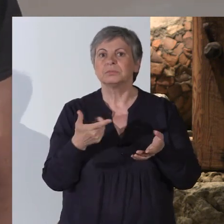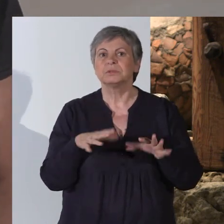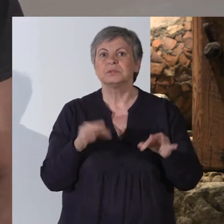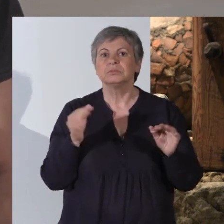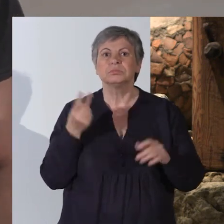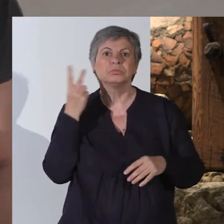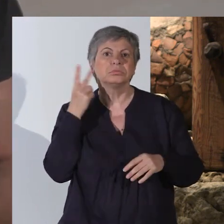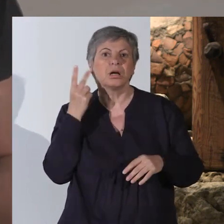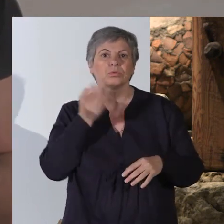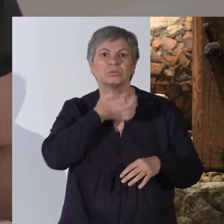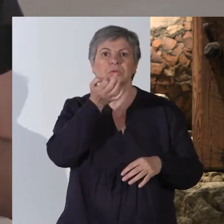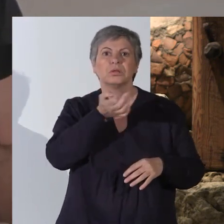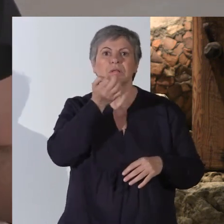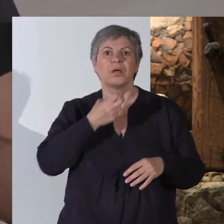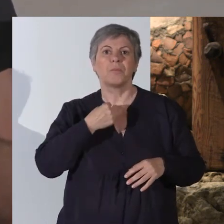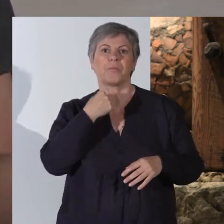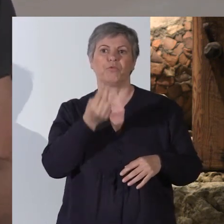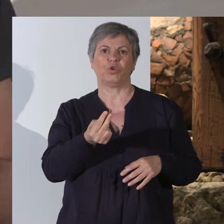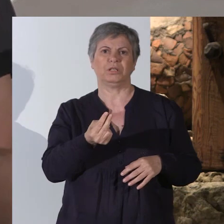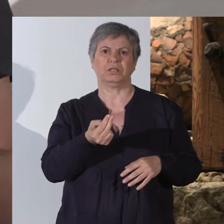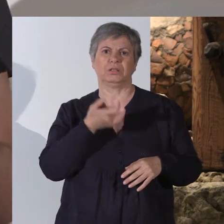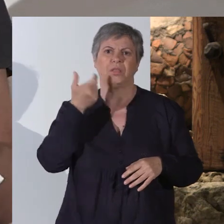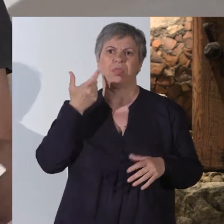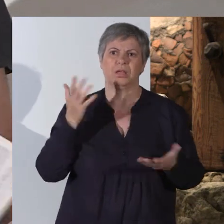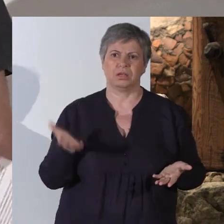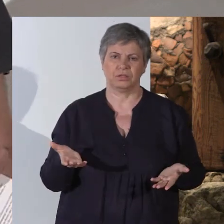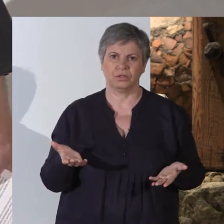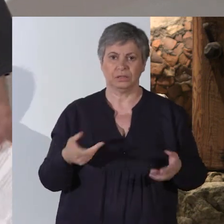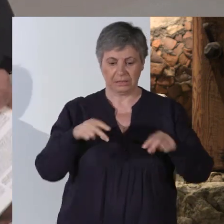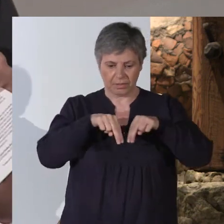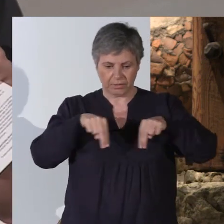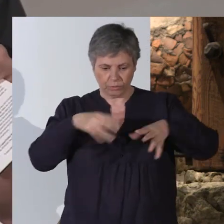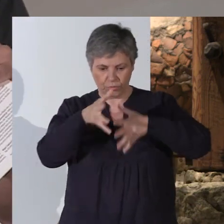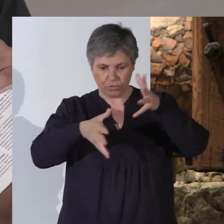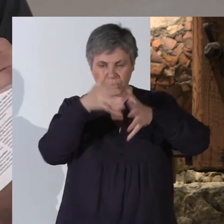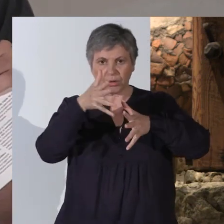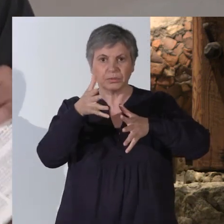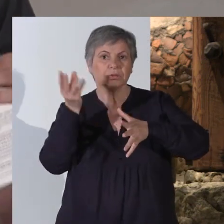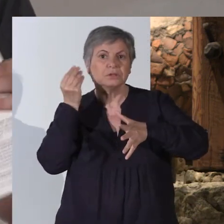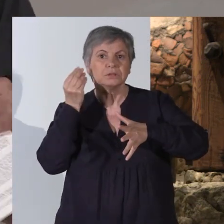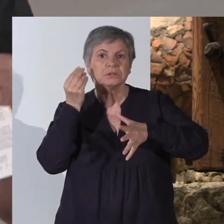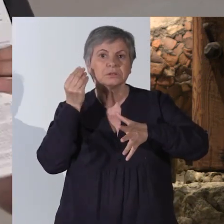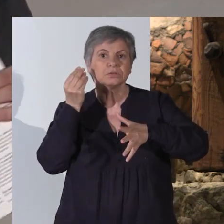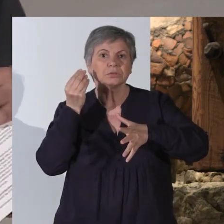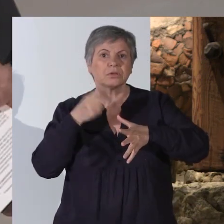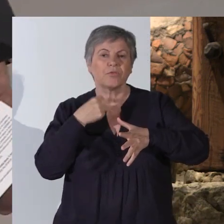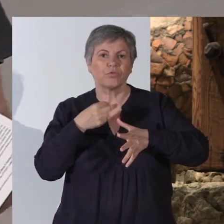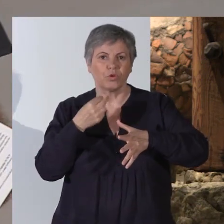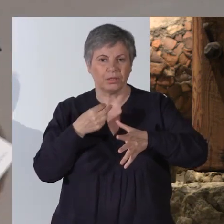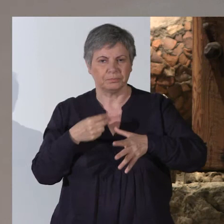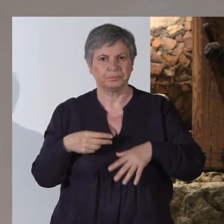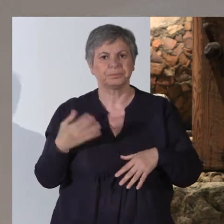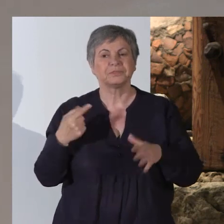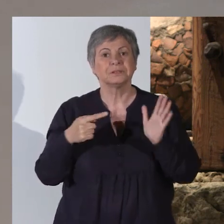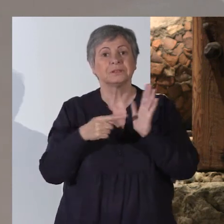ηθοποιοί οι οποίοι αυτό που κάνανε ήταν ότι δανείζετε τη φωνή τους σε αυτό που συνέβαινε επί σκηνής το 1986